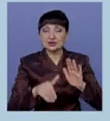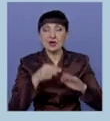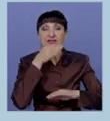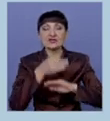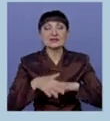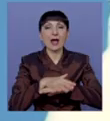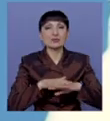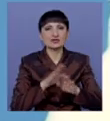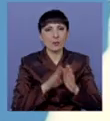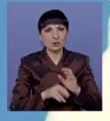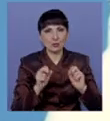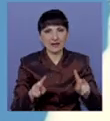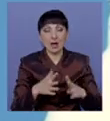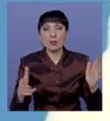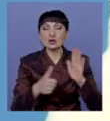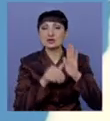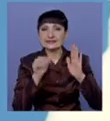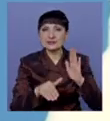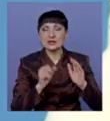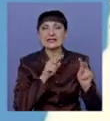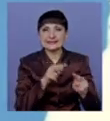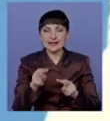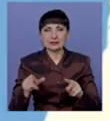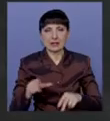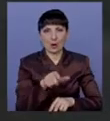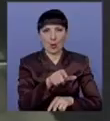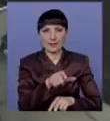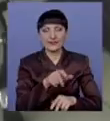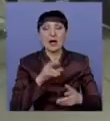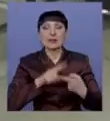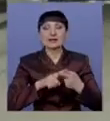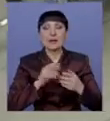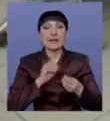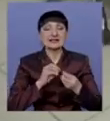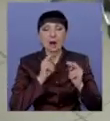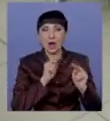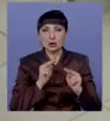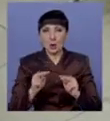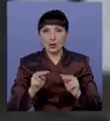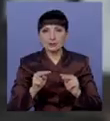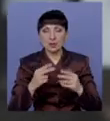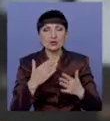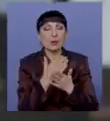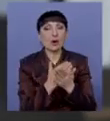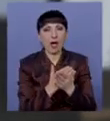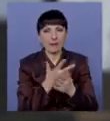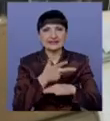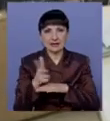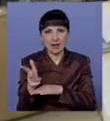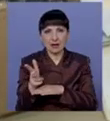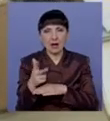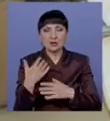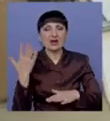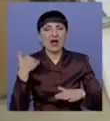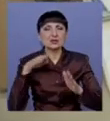за общественную безопасность, а более 6 тысяч следят за порядком на дорогах. Благодаря постоянному контролю аппаратно-программного комплекса, прежде